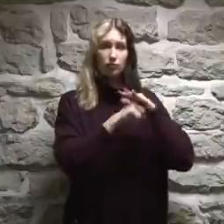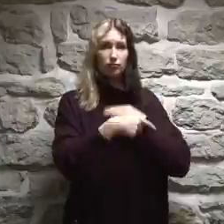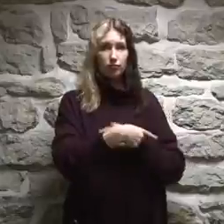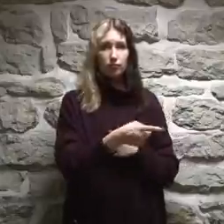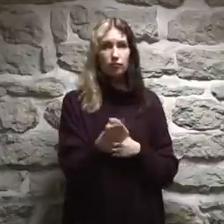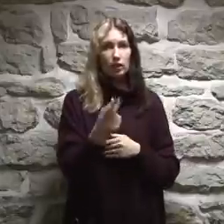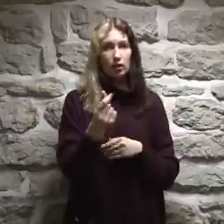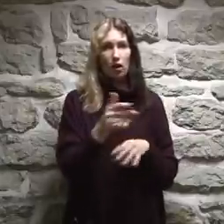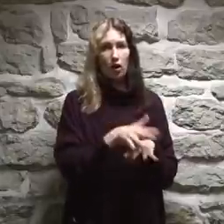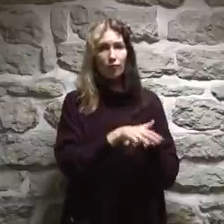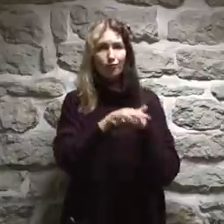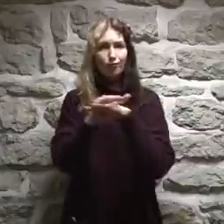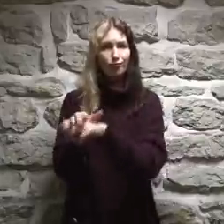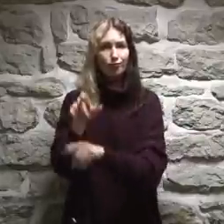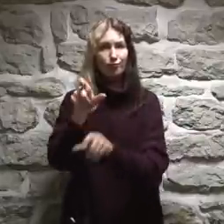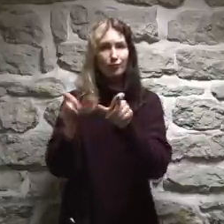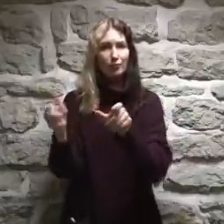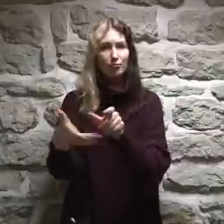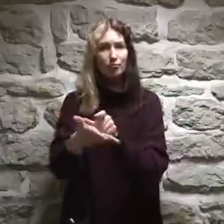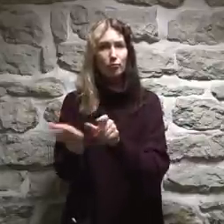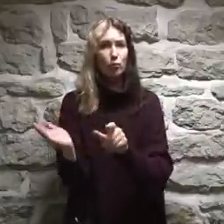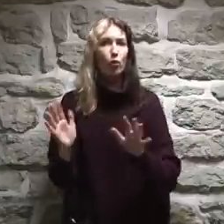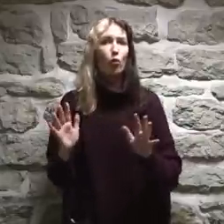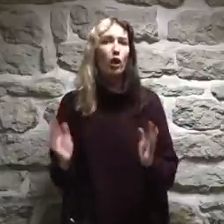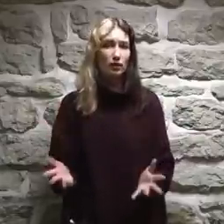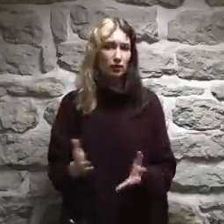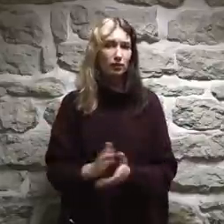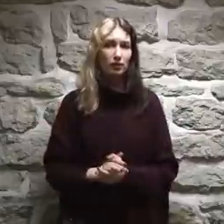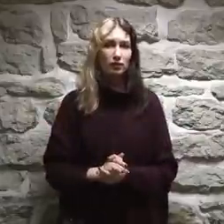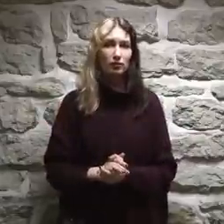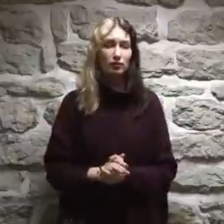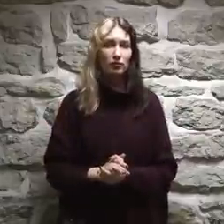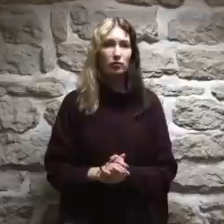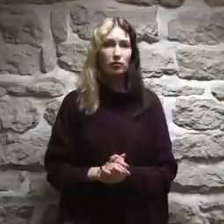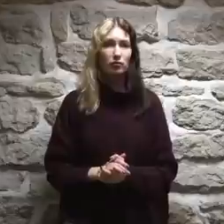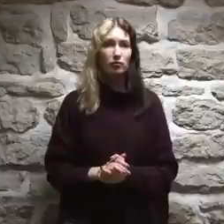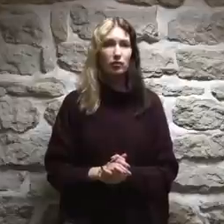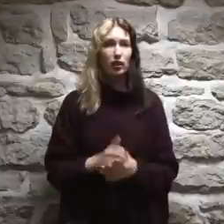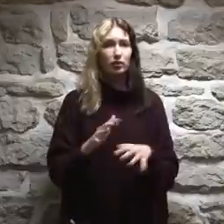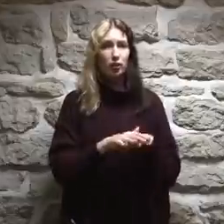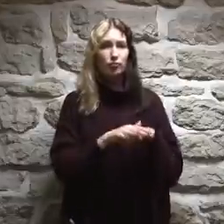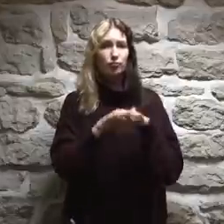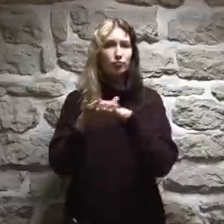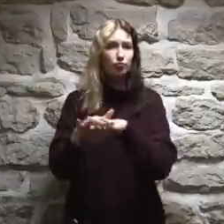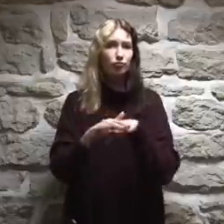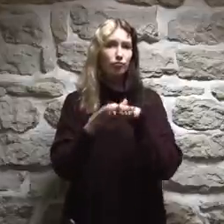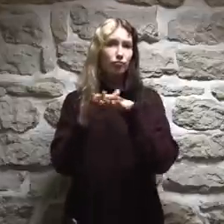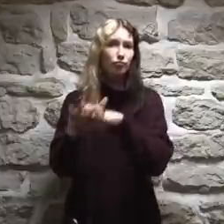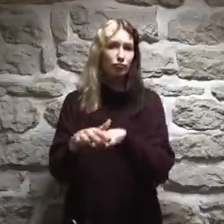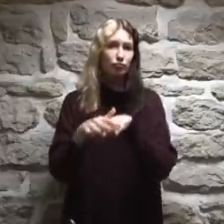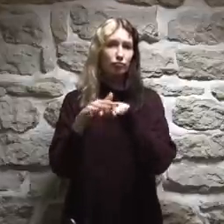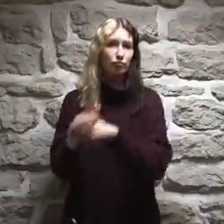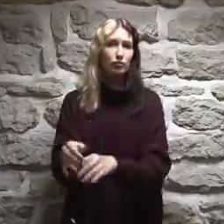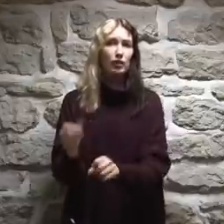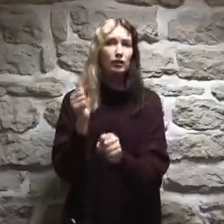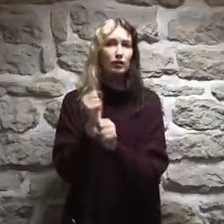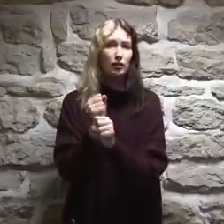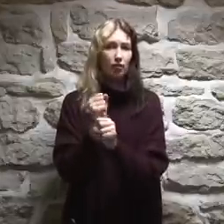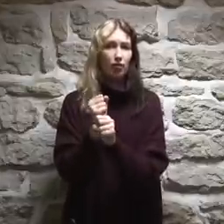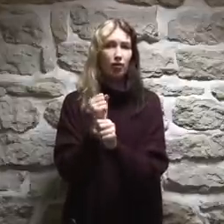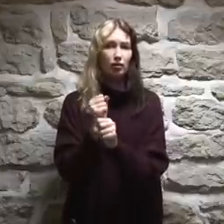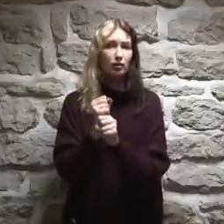et see raha jõuaks inimesteni, nii et seda kojukannet siis jätkatakse ka erandkorras peale